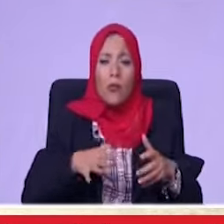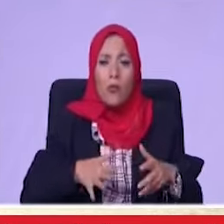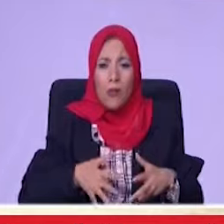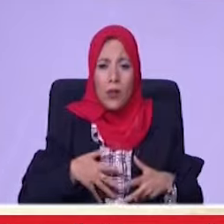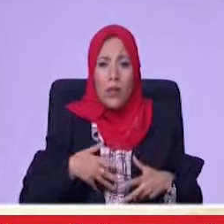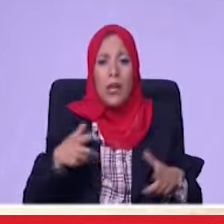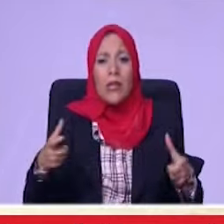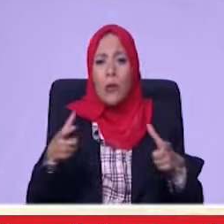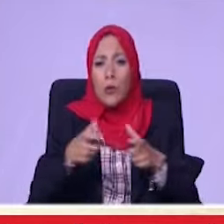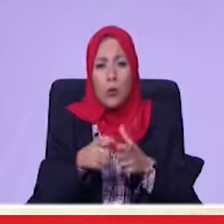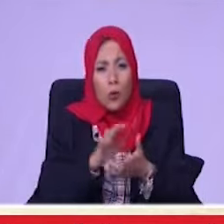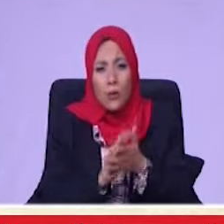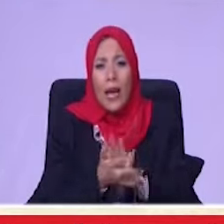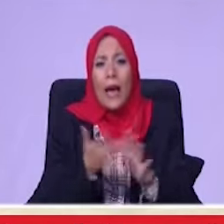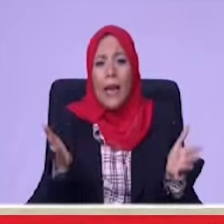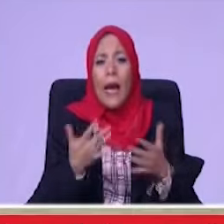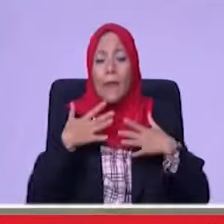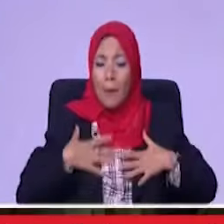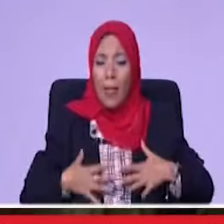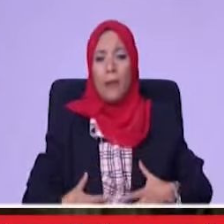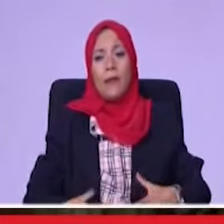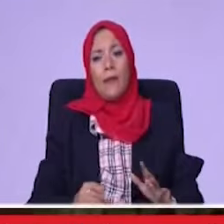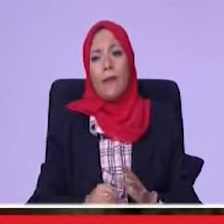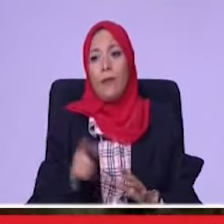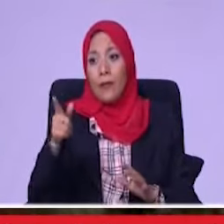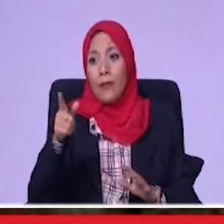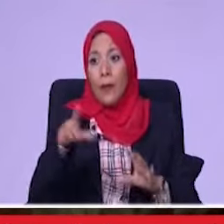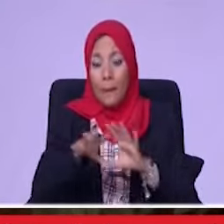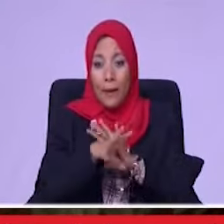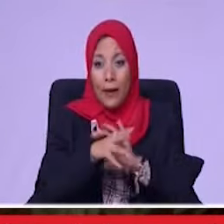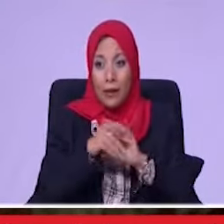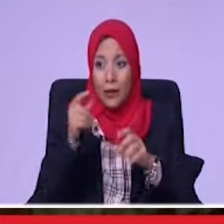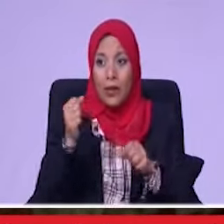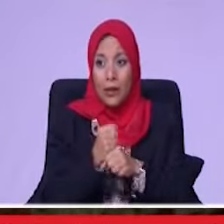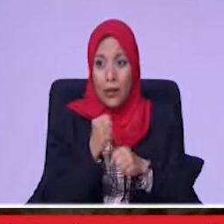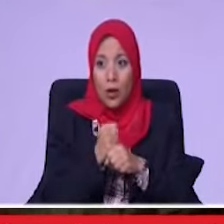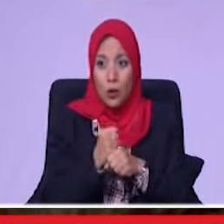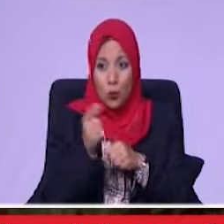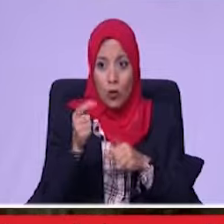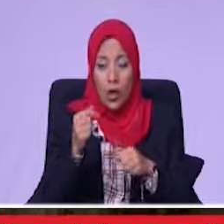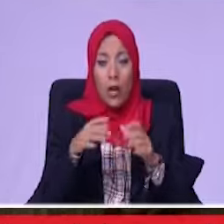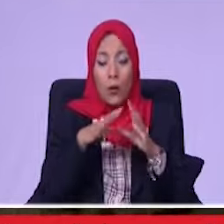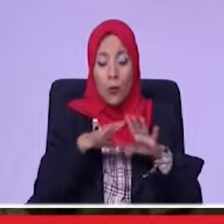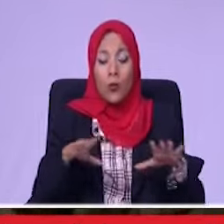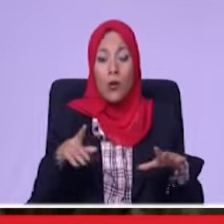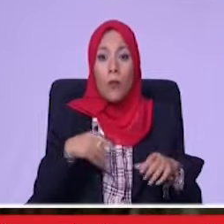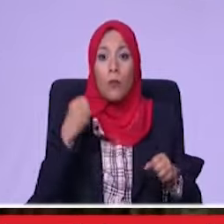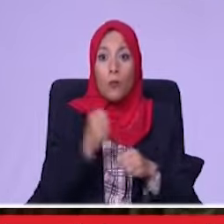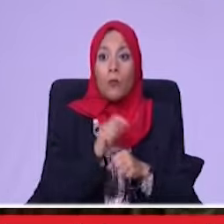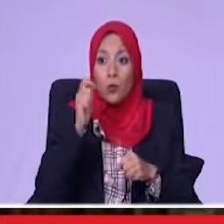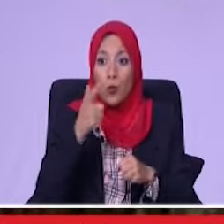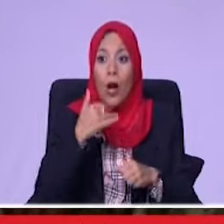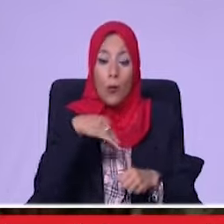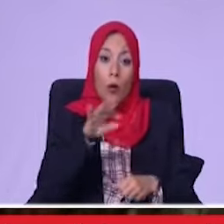مشروع أعمله ملابس. البرنامج بالتعاون مع مؤسسة أنا مصروية وفروا لها